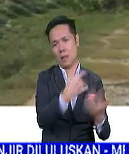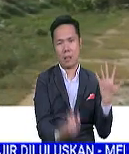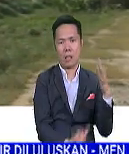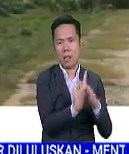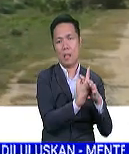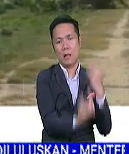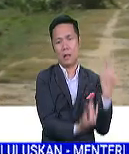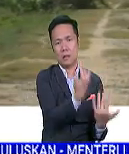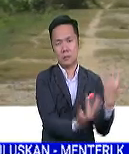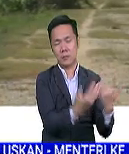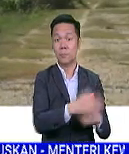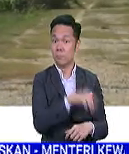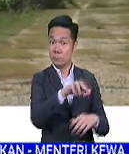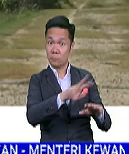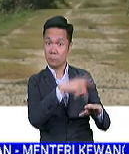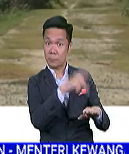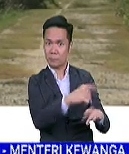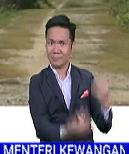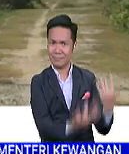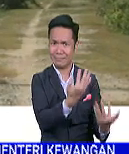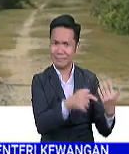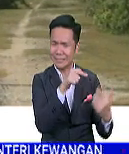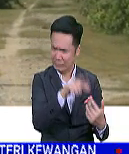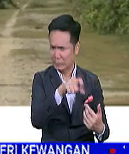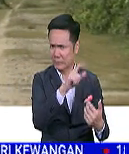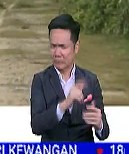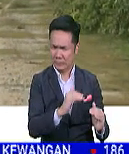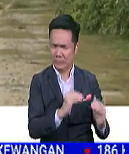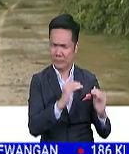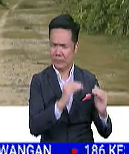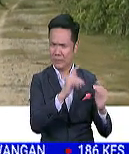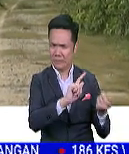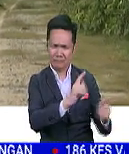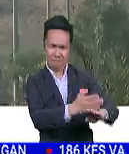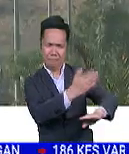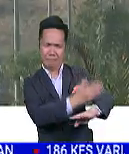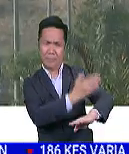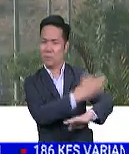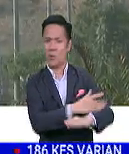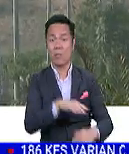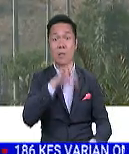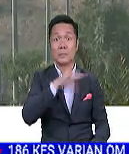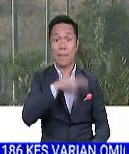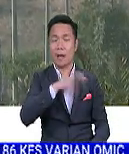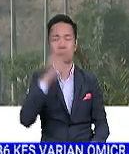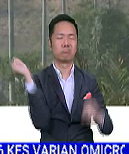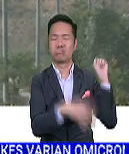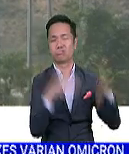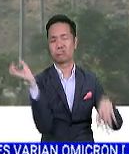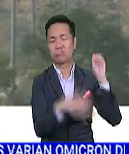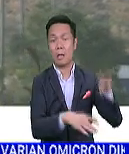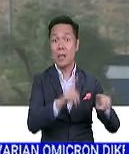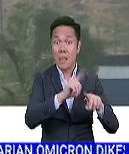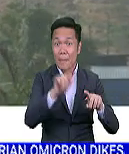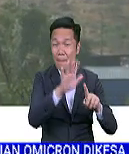Pendapatnya, pengoperasian tapak pelupusan sampah ini perlu dinaik taraf. Bukan sekadar melonggokkan sampah semata-mata, namun perlu membuat